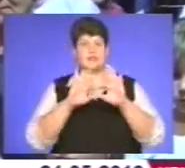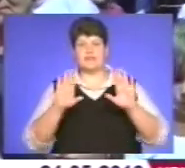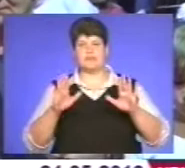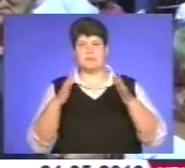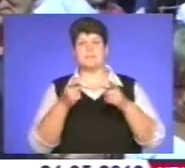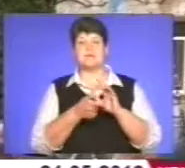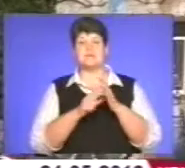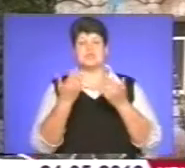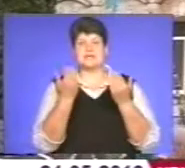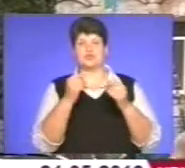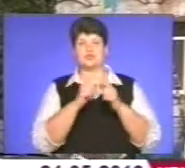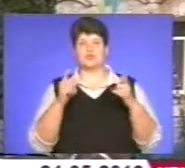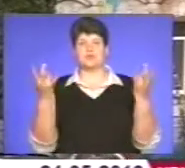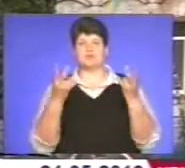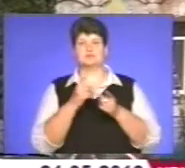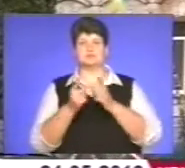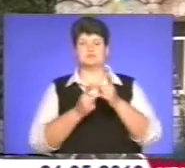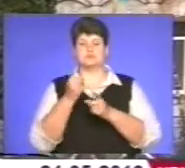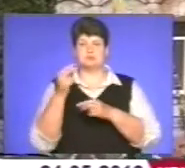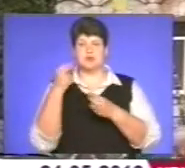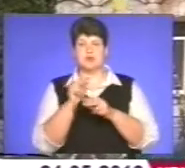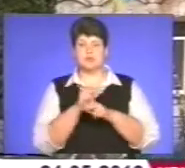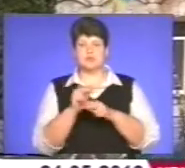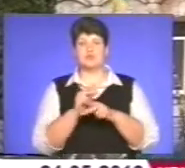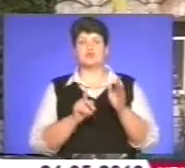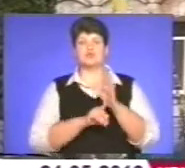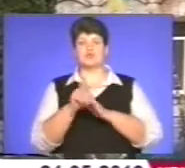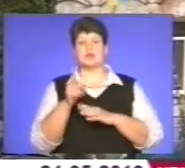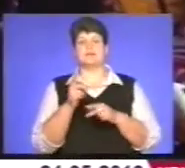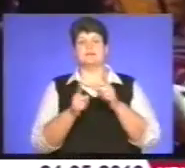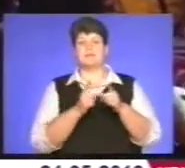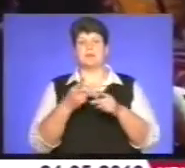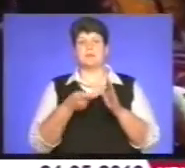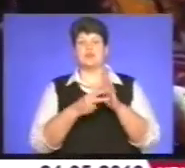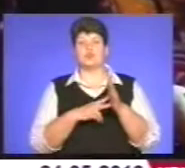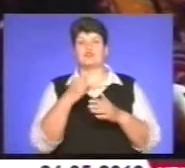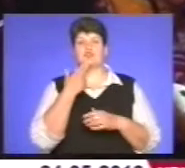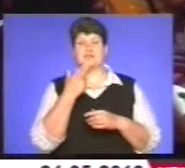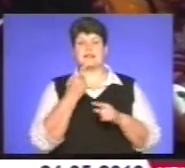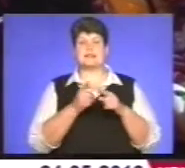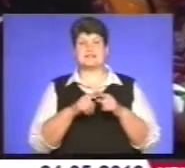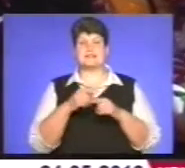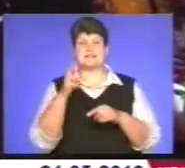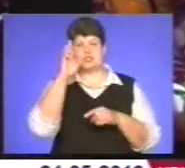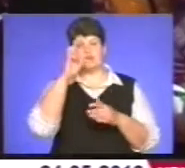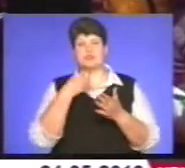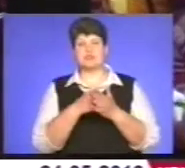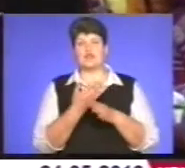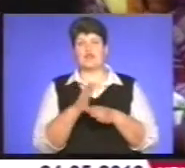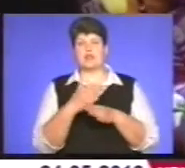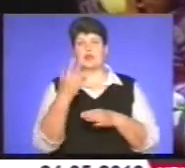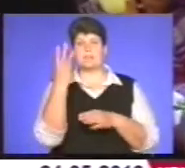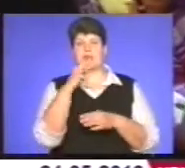їхньої школи потребує реконструкції. Розпочати її планують вже у червні. На це із державного бюджету виділено 5